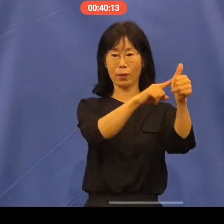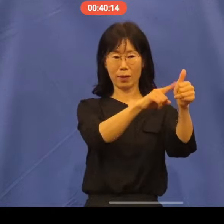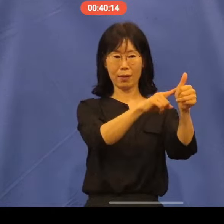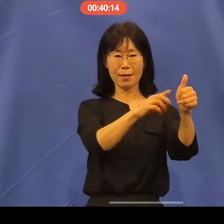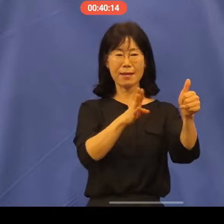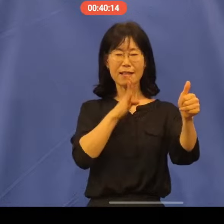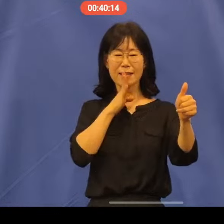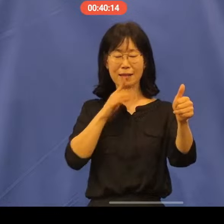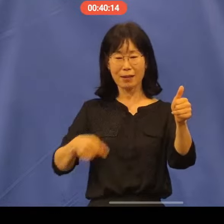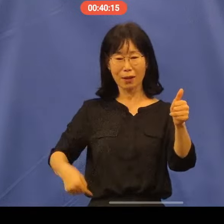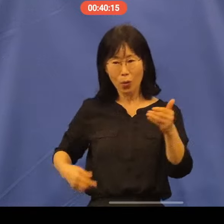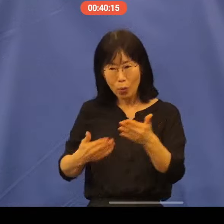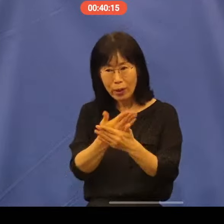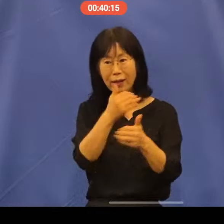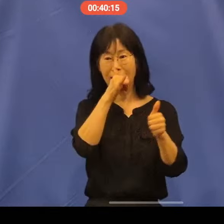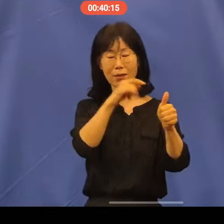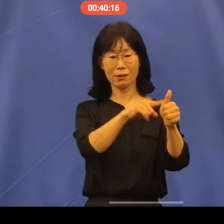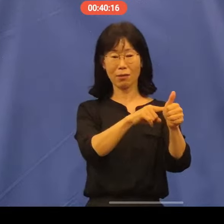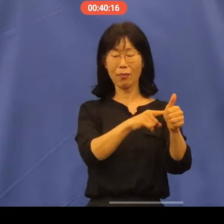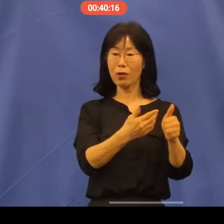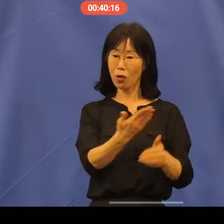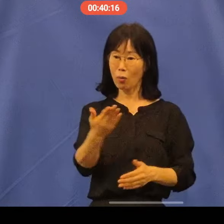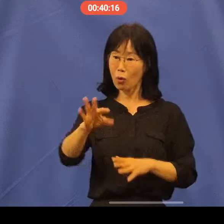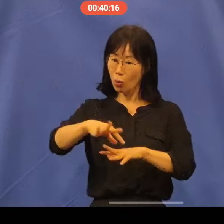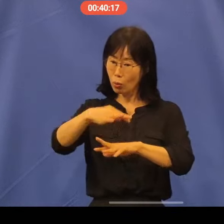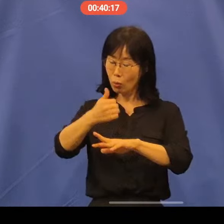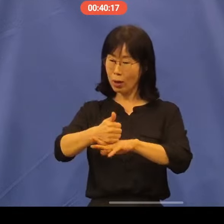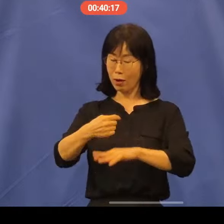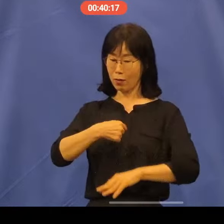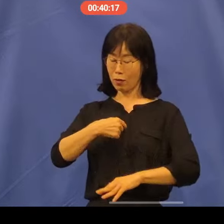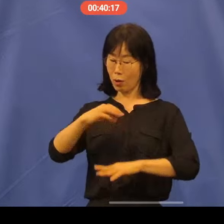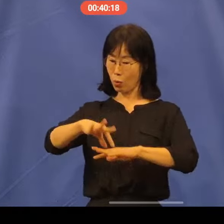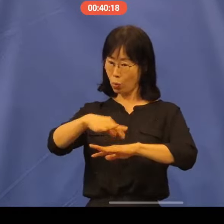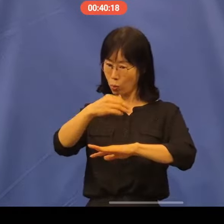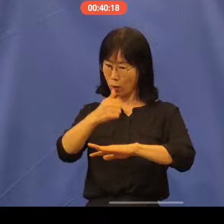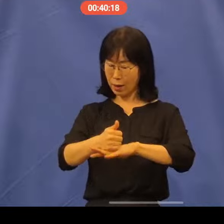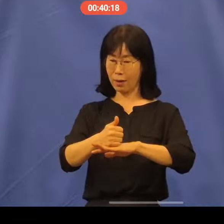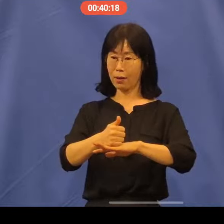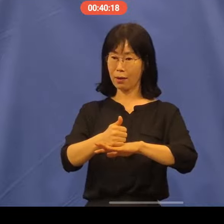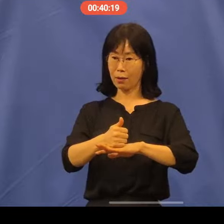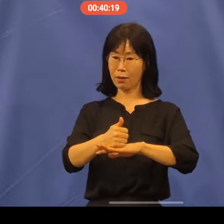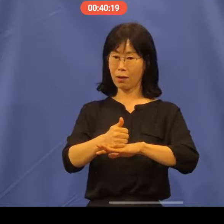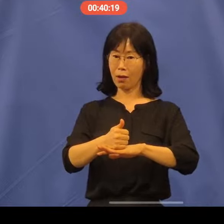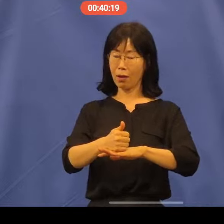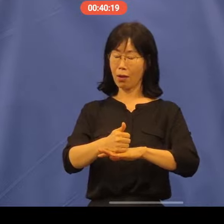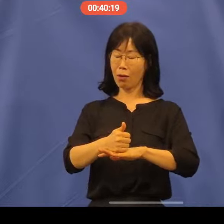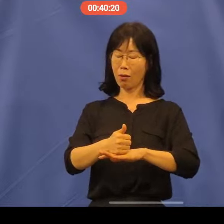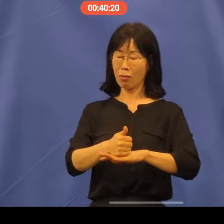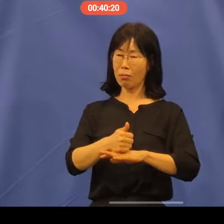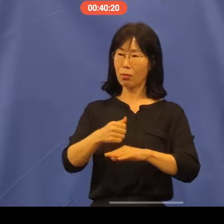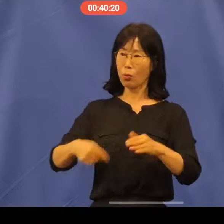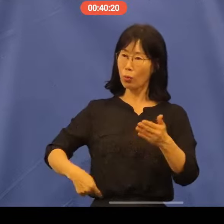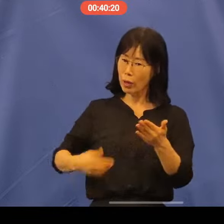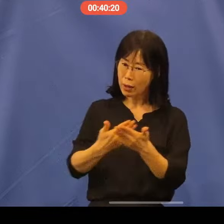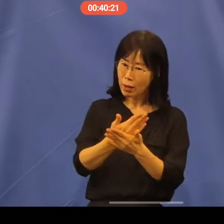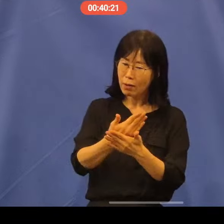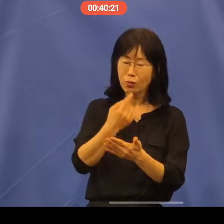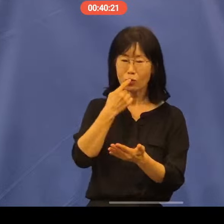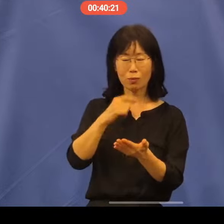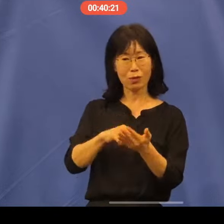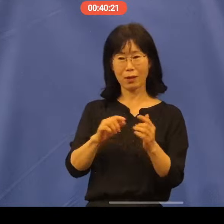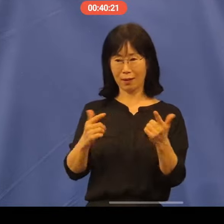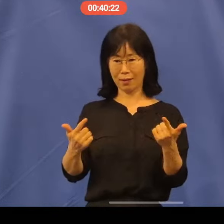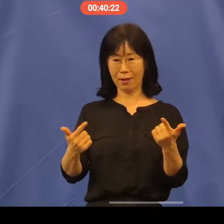회개. 왕인데 여러분, 이미 잊혀져 가는 듯한 세월이 흘렀어요.